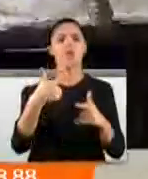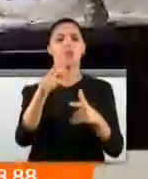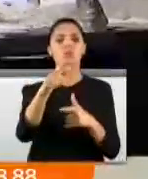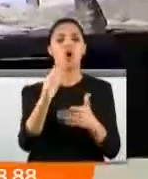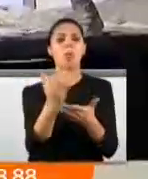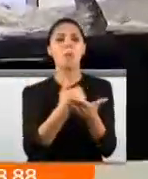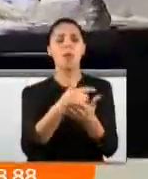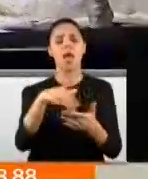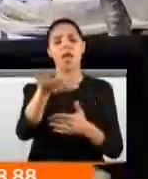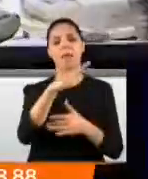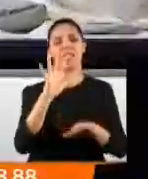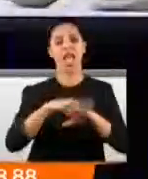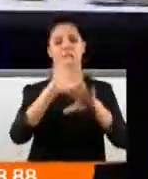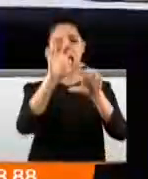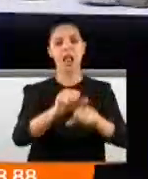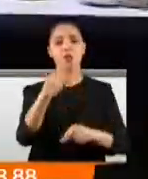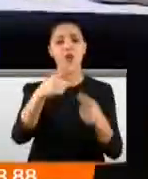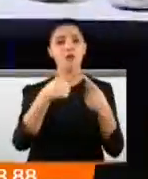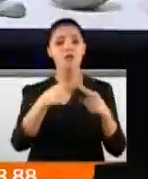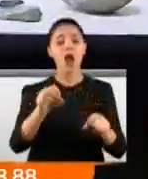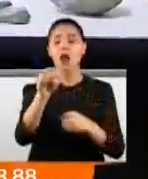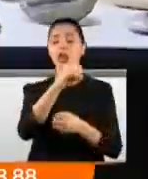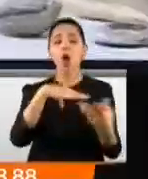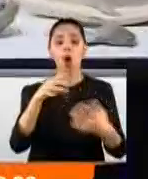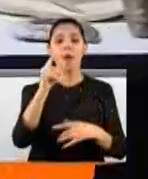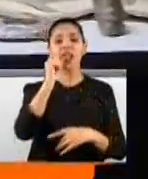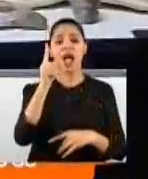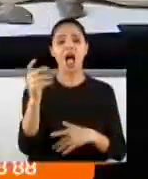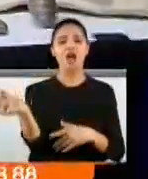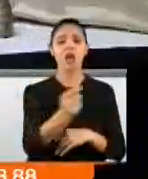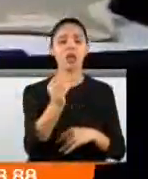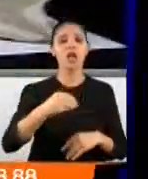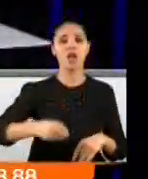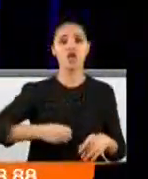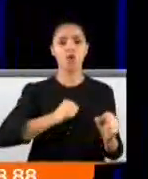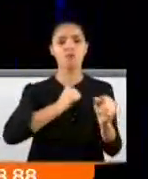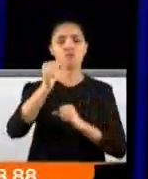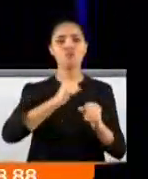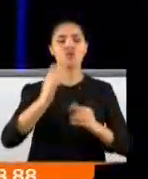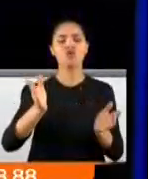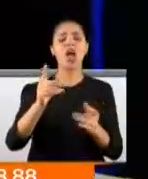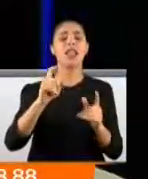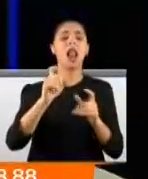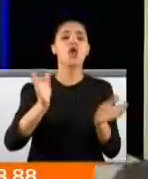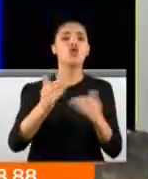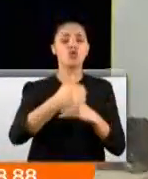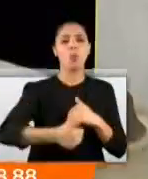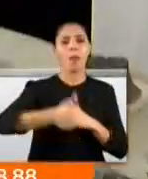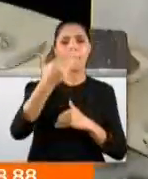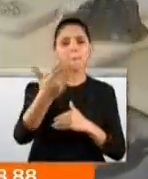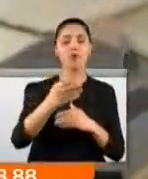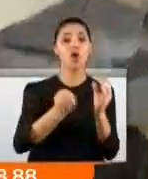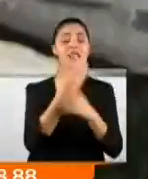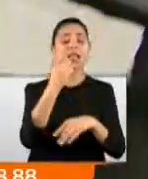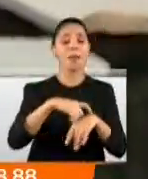Son zamanların en ilginç operasyonu Ankara Emniyeti Kaçakçılık Suçlarıyla Mücadele Şubesi tarafından gerçekleştirildi. Sabah